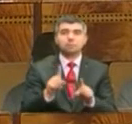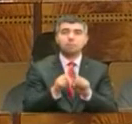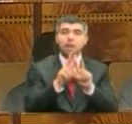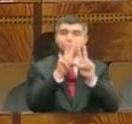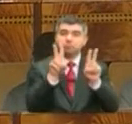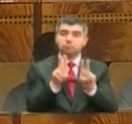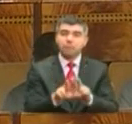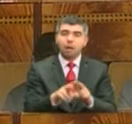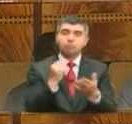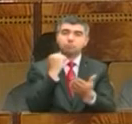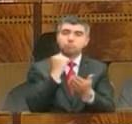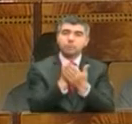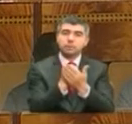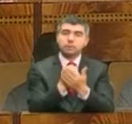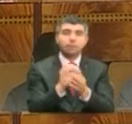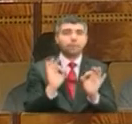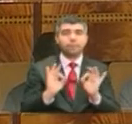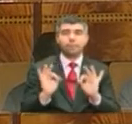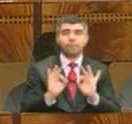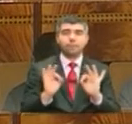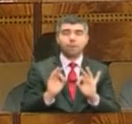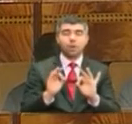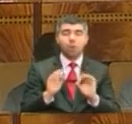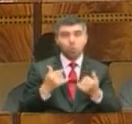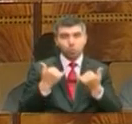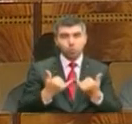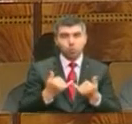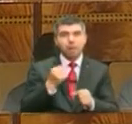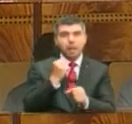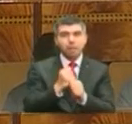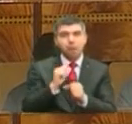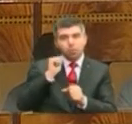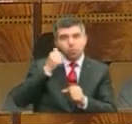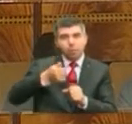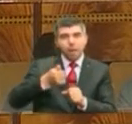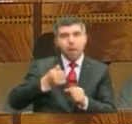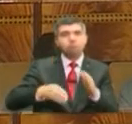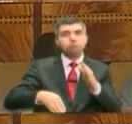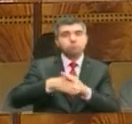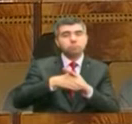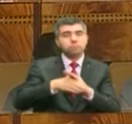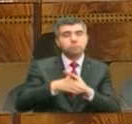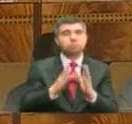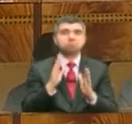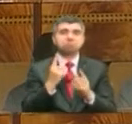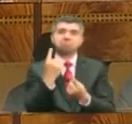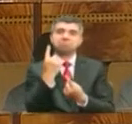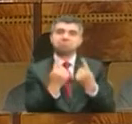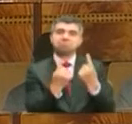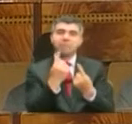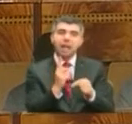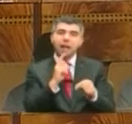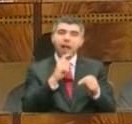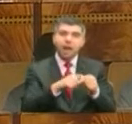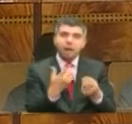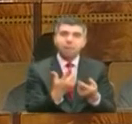السيد الوزير اليوم خدام غداه الزلمة، ها هي حالات السيد الوزير. هاد الفئات بمجرد ما كتفكر تنتمي نقابيا